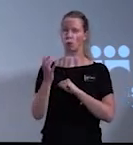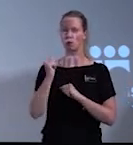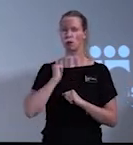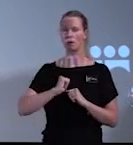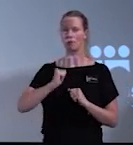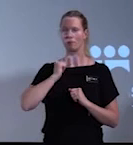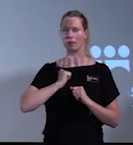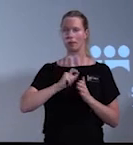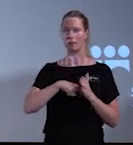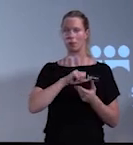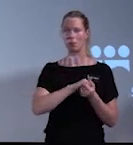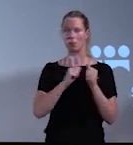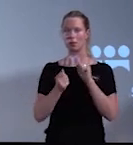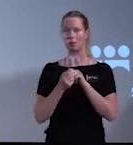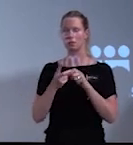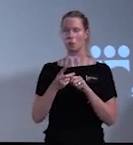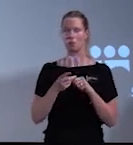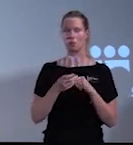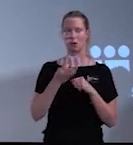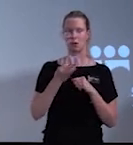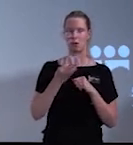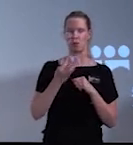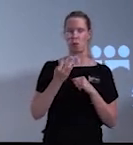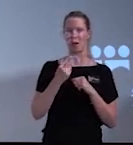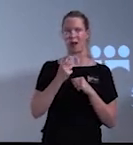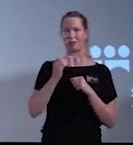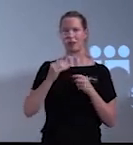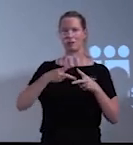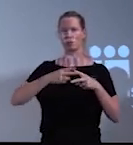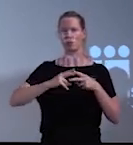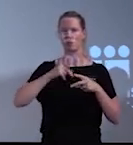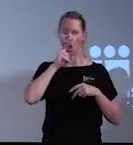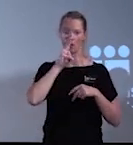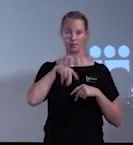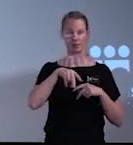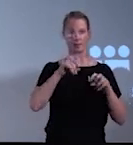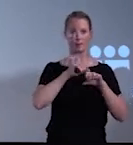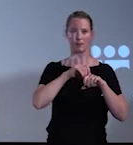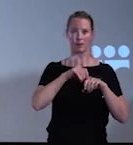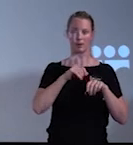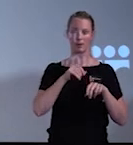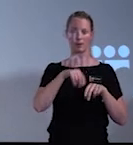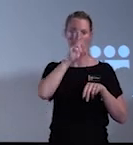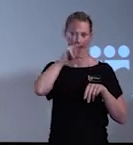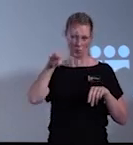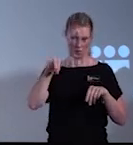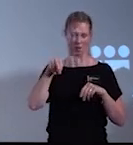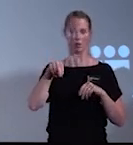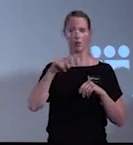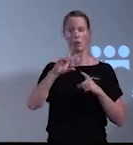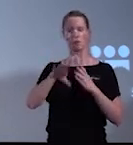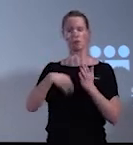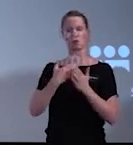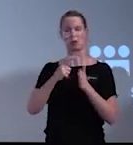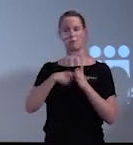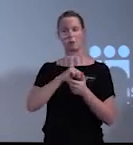använda filmpolitiken som ett propagandainstrument. Det har vi sett till exempel i vårt västra grannland i Norge att man har föreslagit